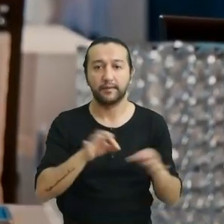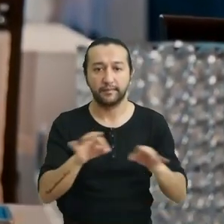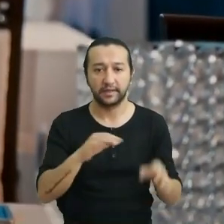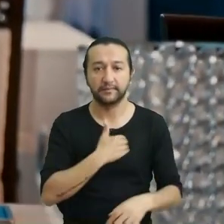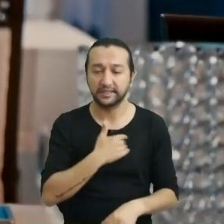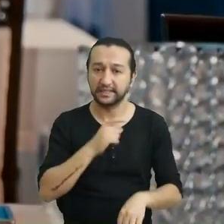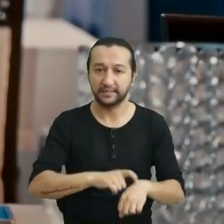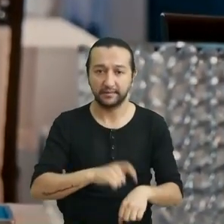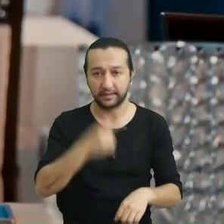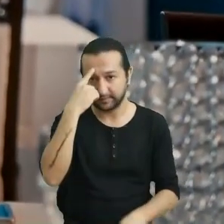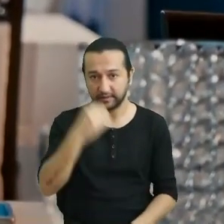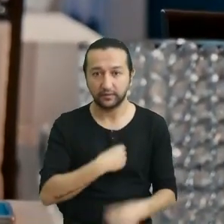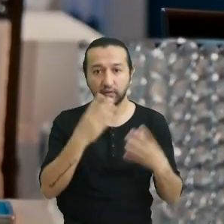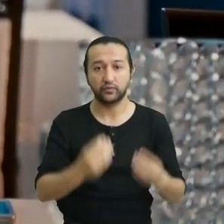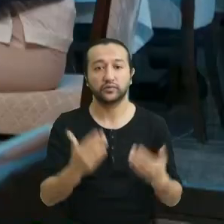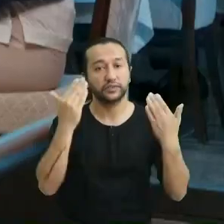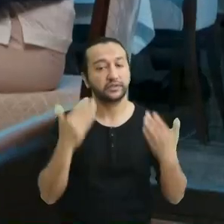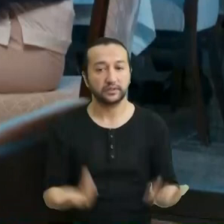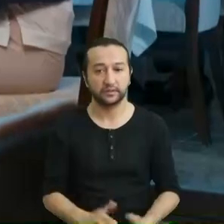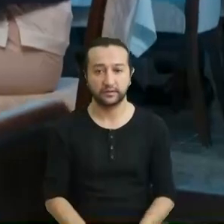Planlardan biz de zamanında haberdar oluruz inşallah.